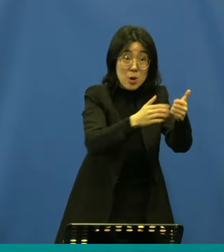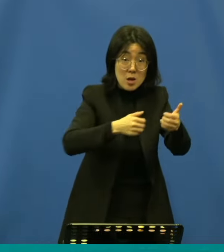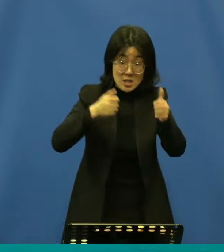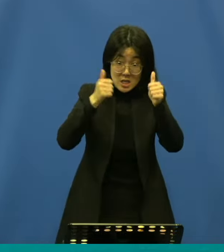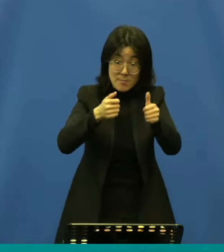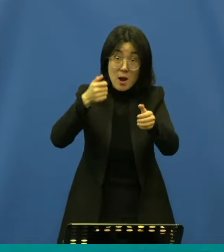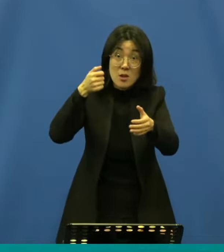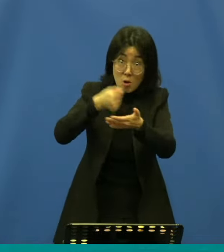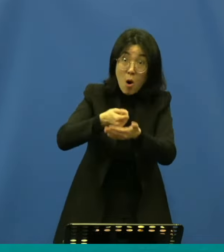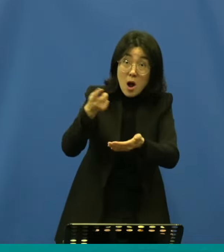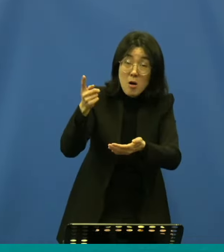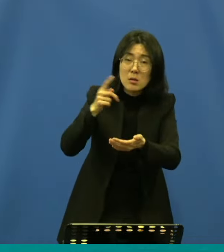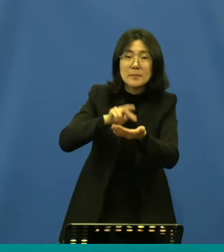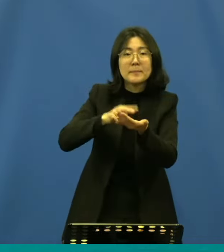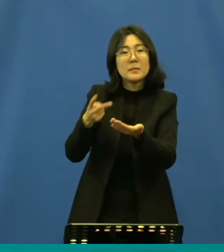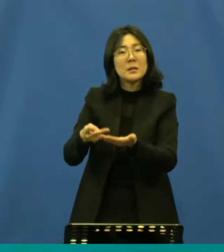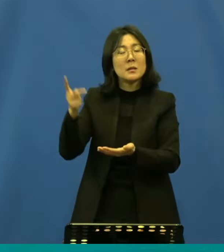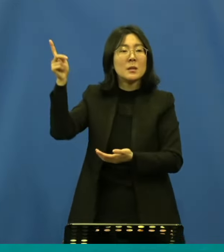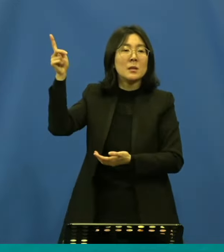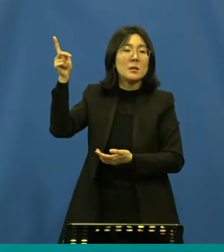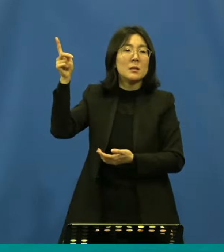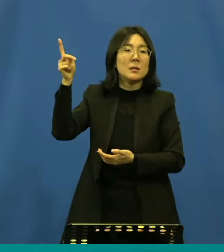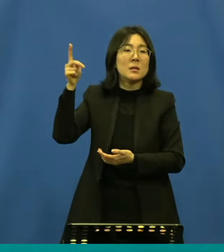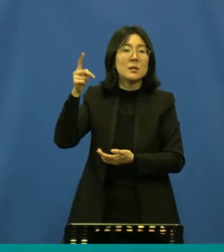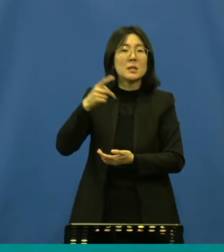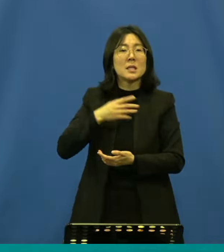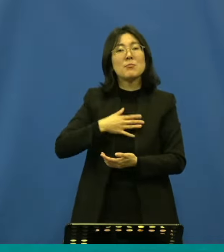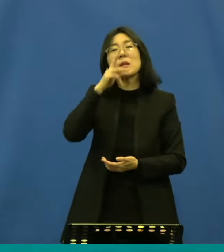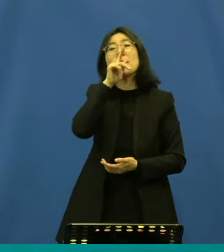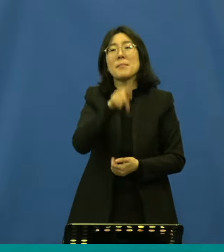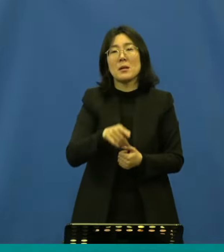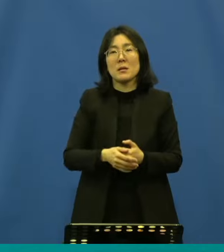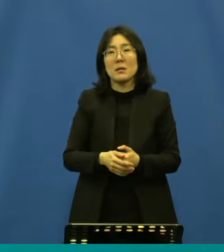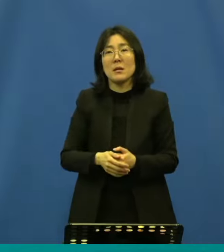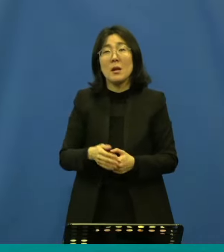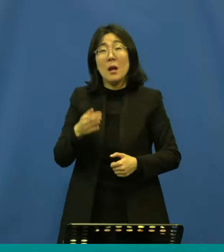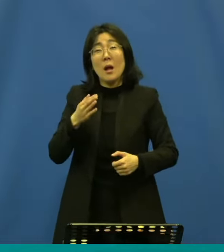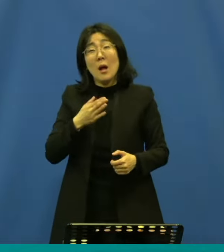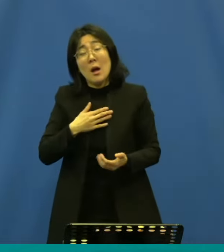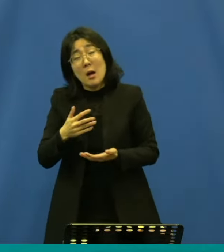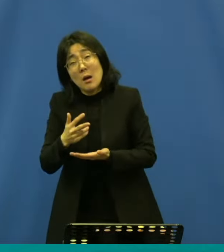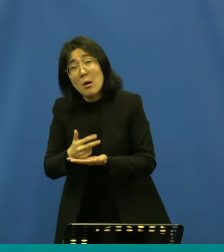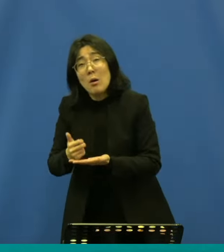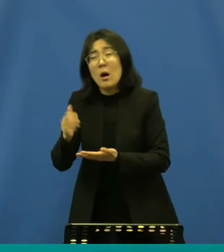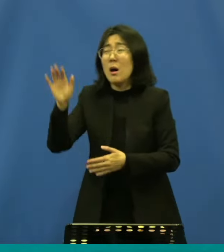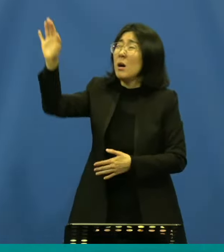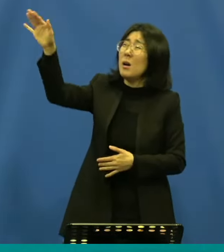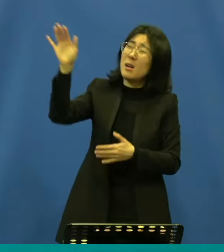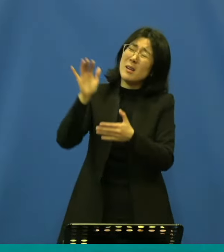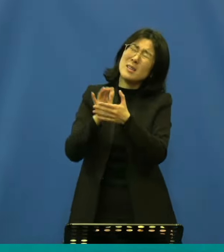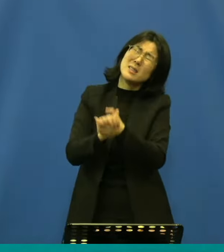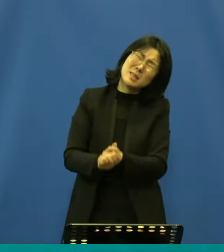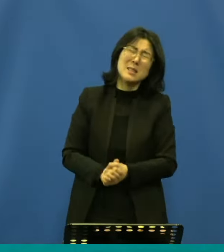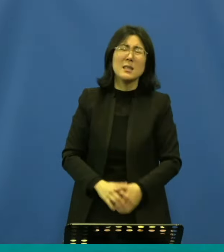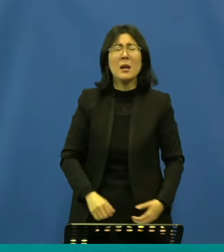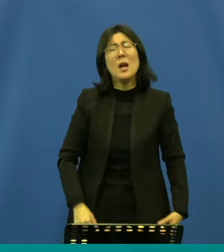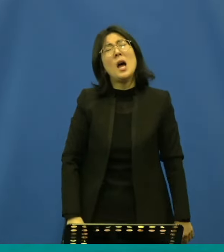자, 2절을 보십시오. 여호와께 기도하여 이르되 여호와여, 내가 고국에 있을 때 이러하겠다고 말씀하지